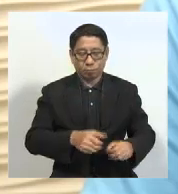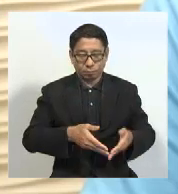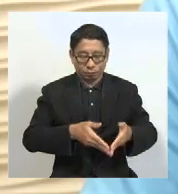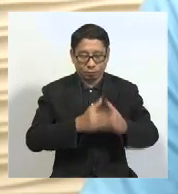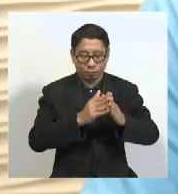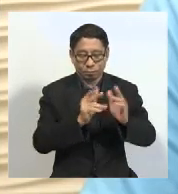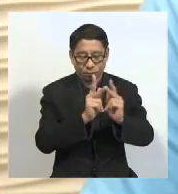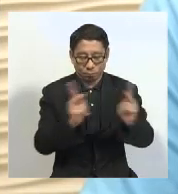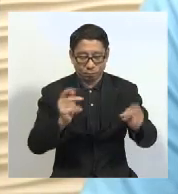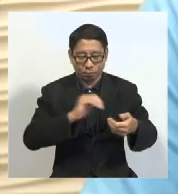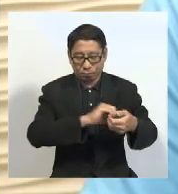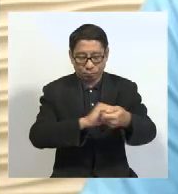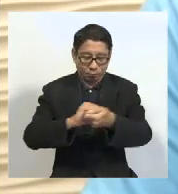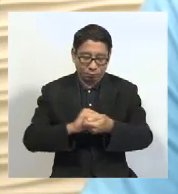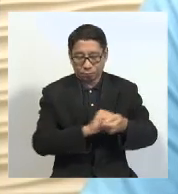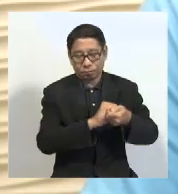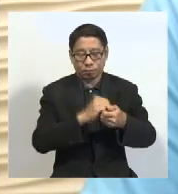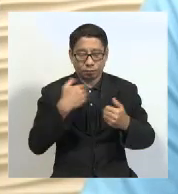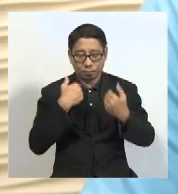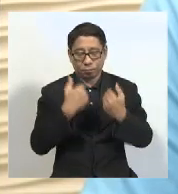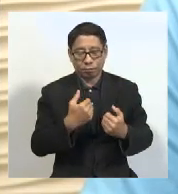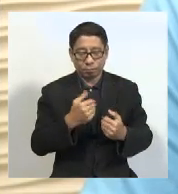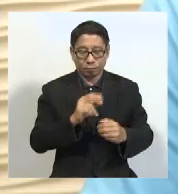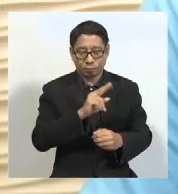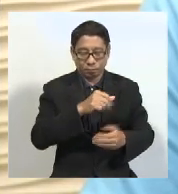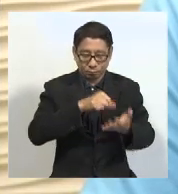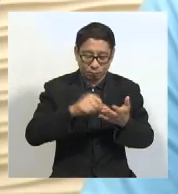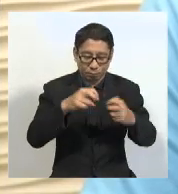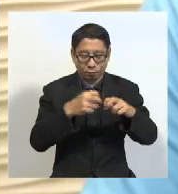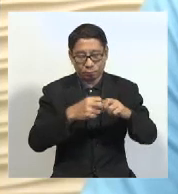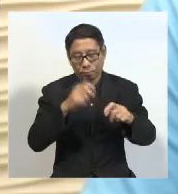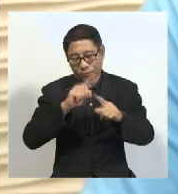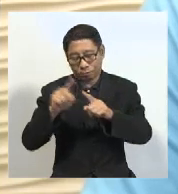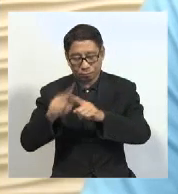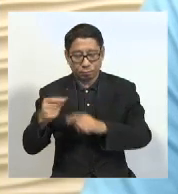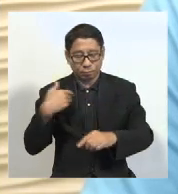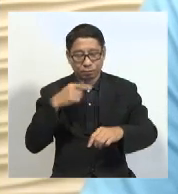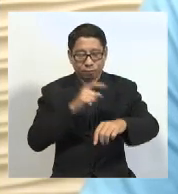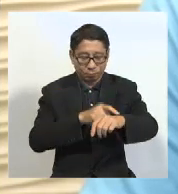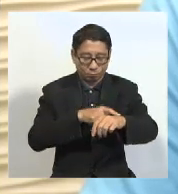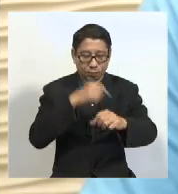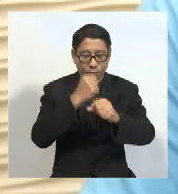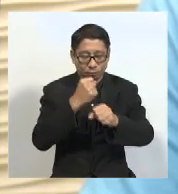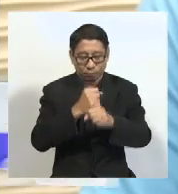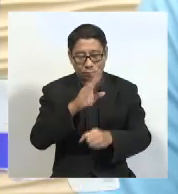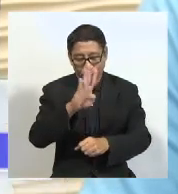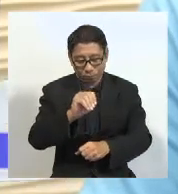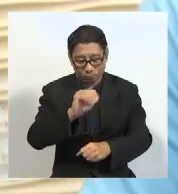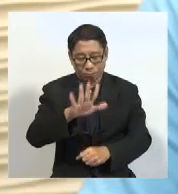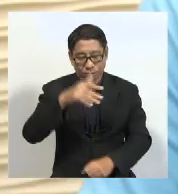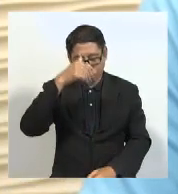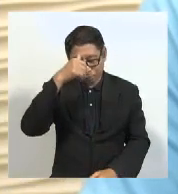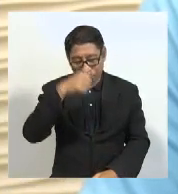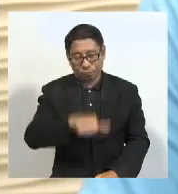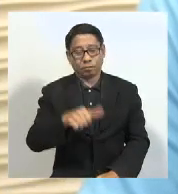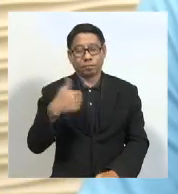ะกรรมการร่วมขึ้นมานะครับแล้วก็ในส่วนของการแก้ไขกฎหมายต่างๆเนี่ยก็จะมีระยะเวลาในการดำเนินการตรงนี้เนี่ย45วันนะครับ